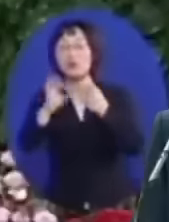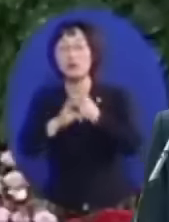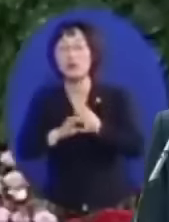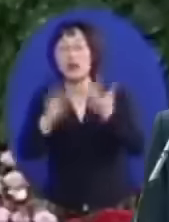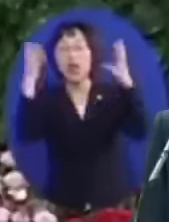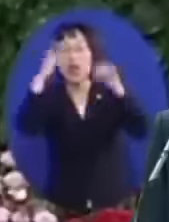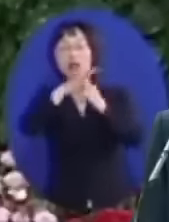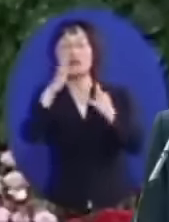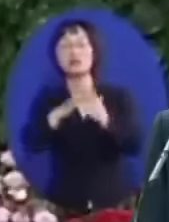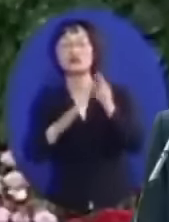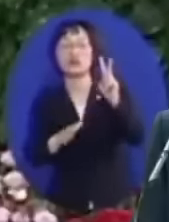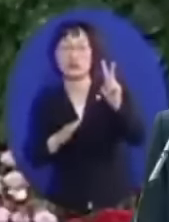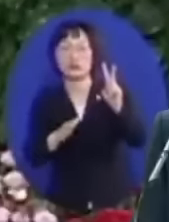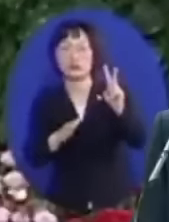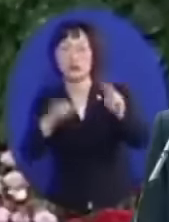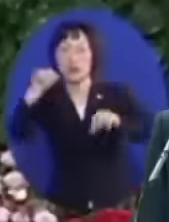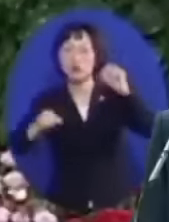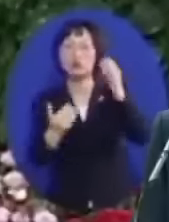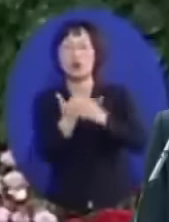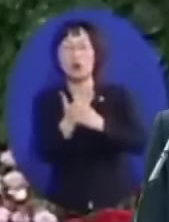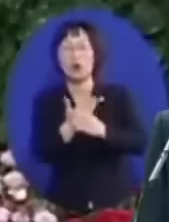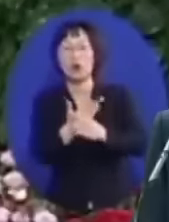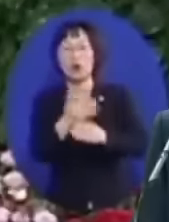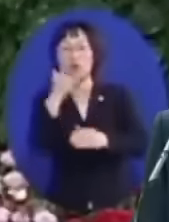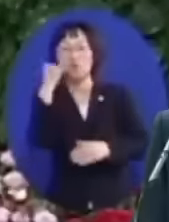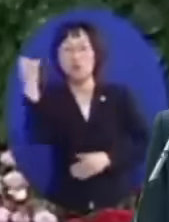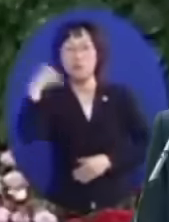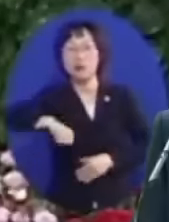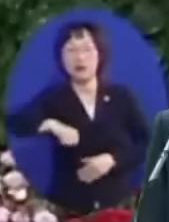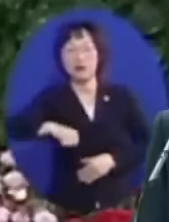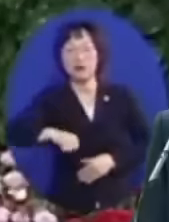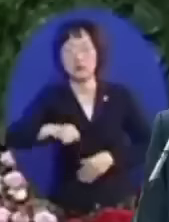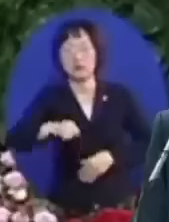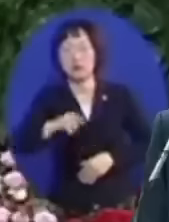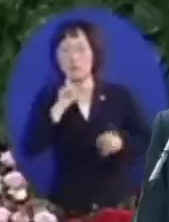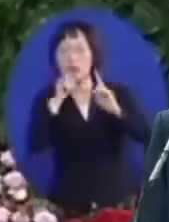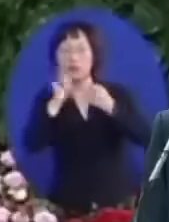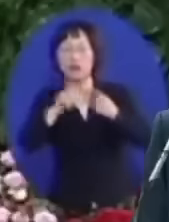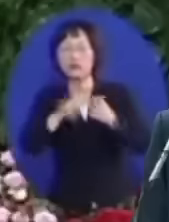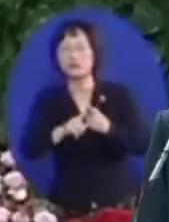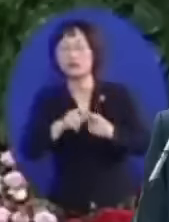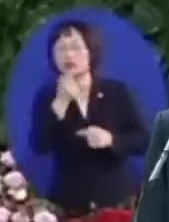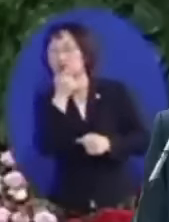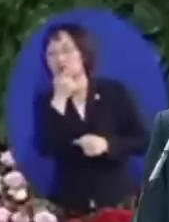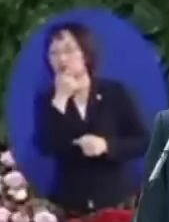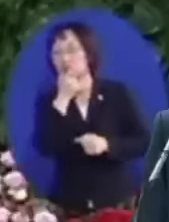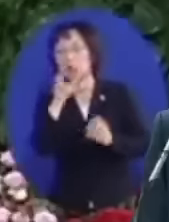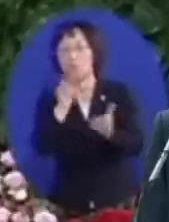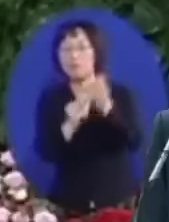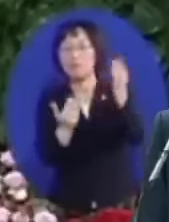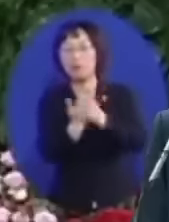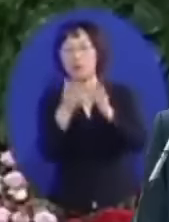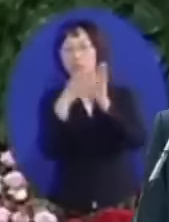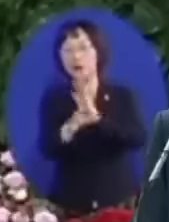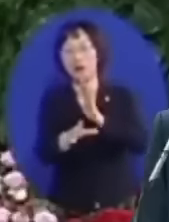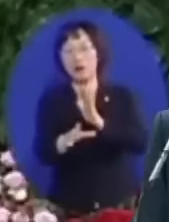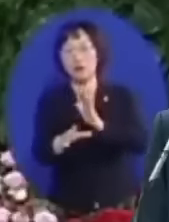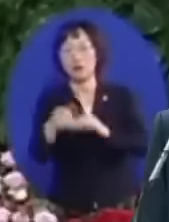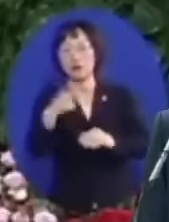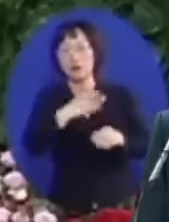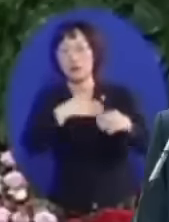어린아이가 두 가지 반응을 보입니다. 부모에게 반항하고 부모의 말을 거역하여 문제가 되거나 침울해하고